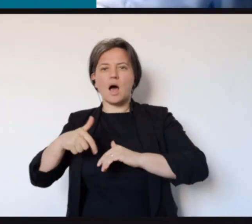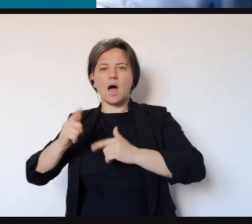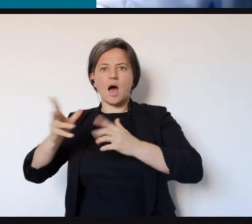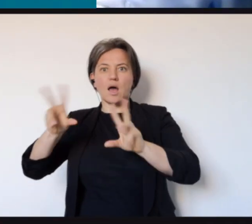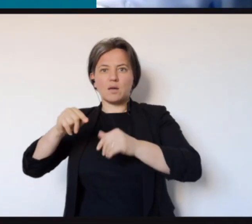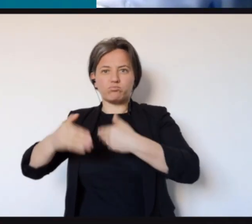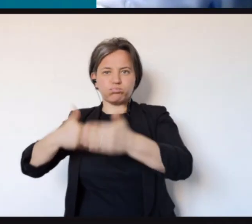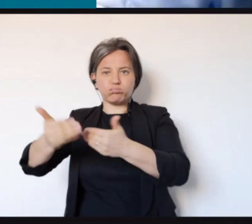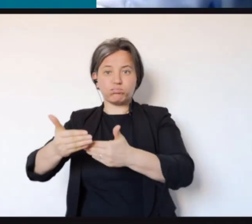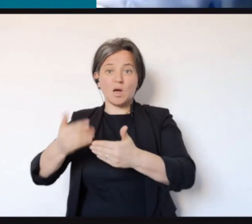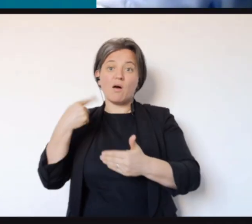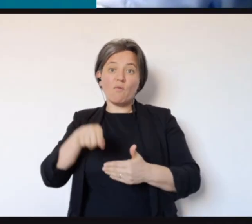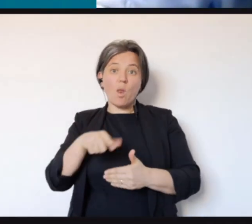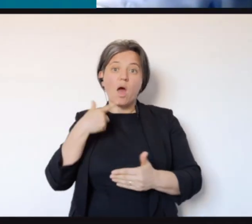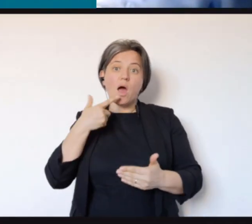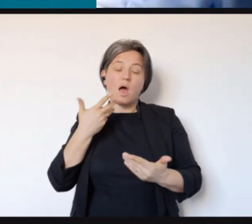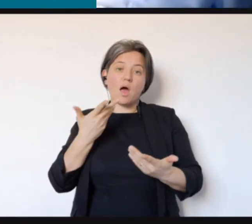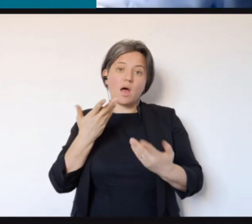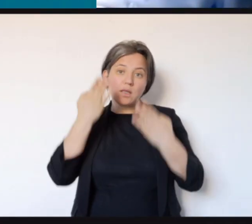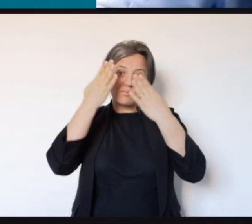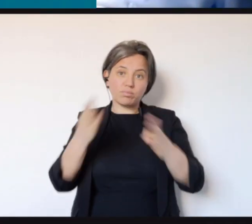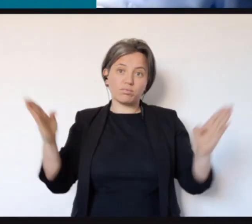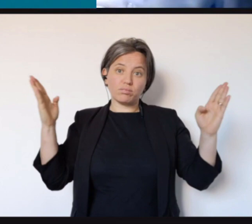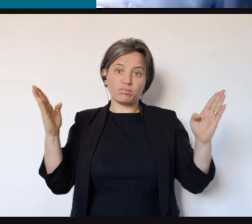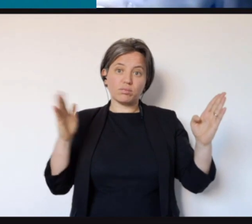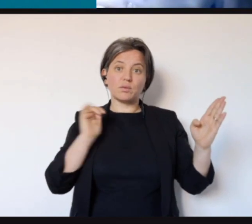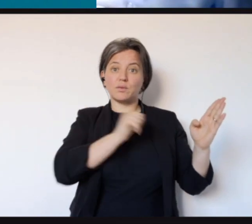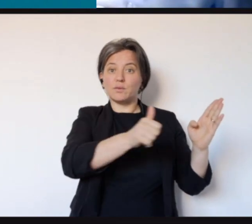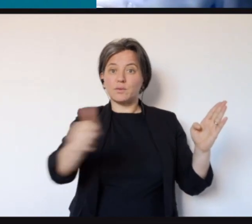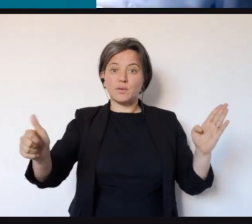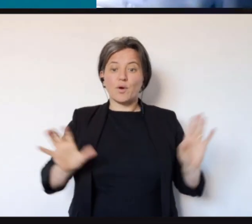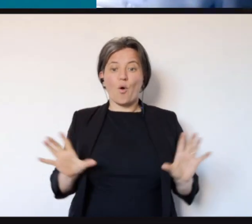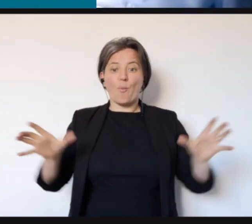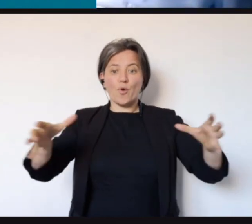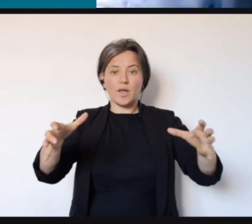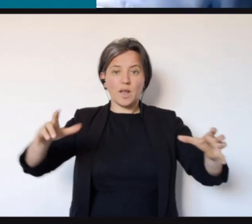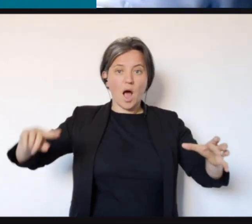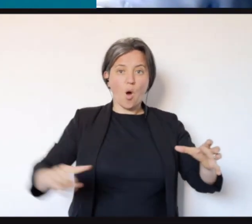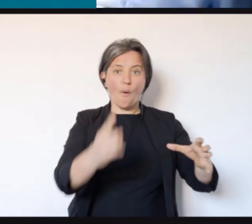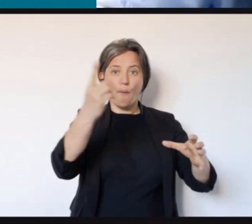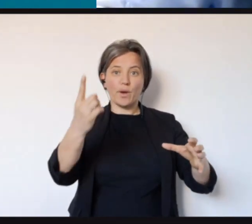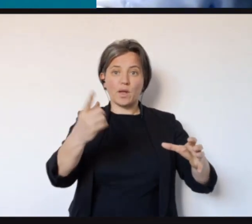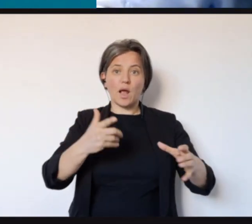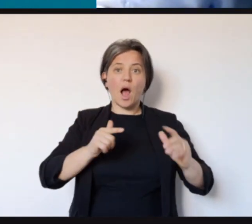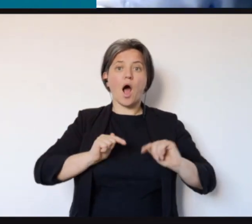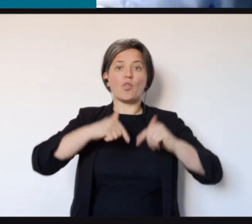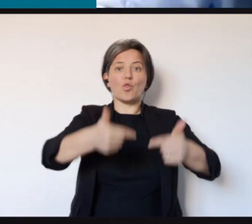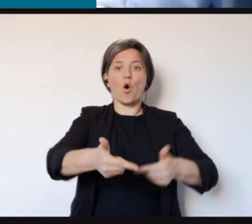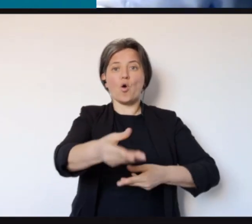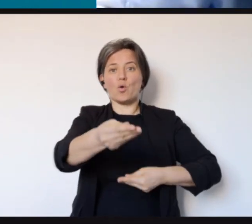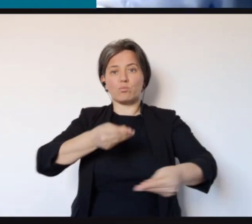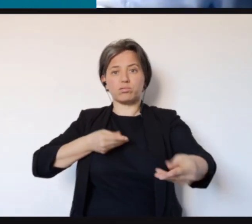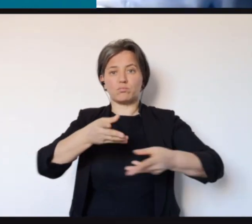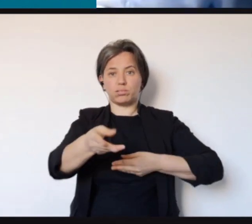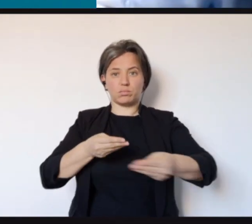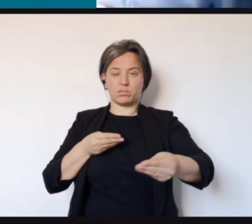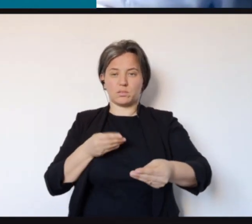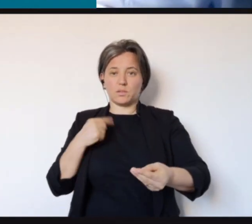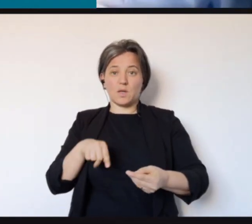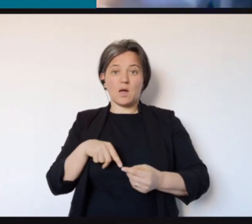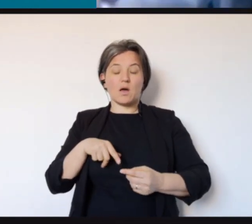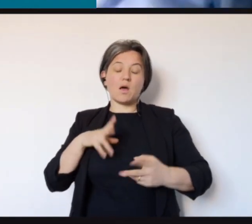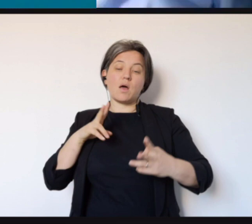essere un segno di apertura verso tutti, poiché le distanze che abbiamo vissuto ci hanno fatto riscoprire un'unica comunità e un dono gli uni per gli